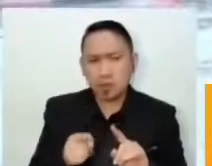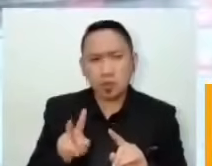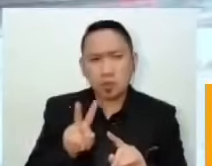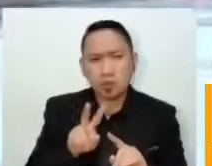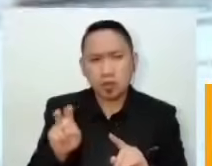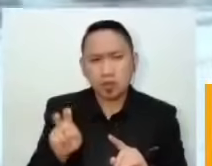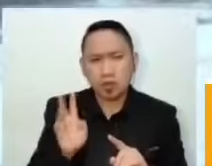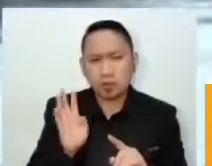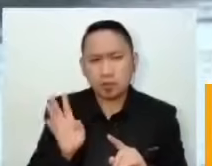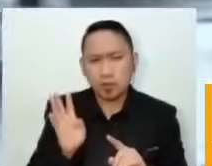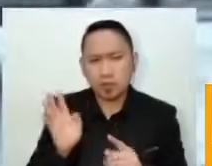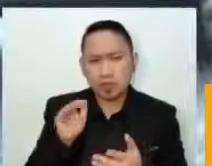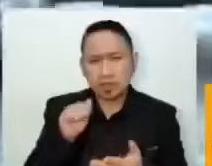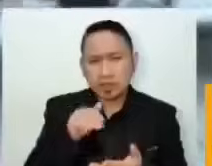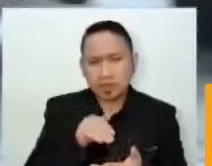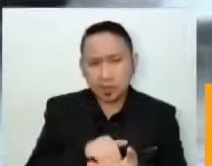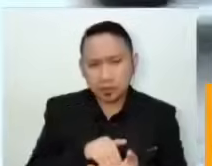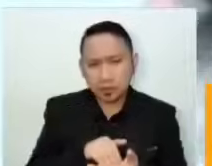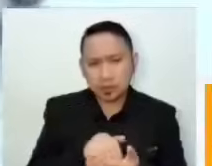na